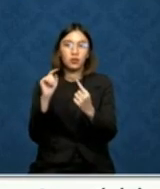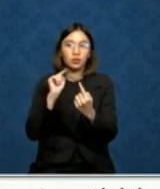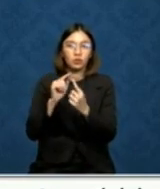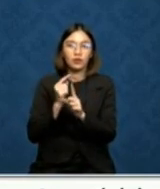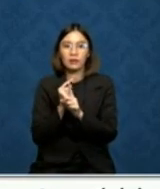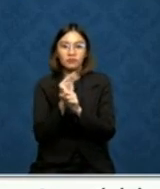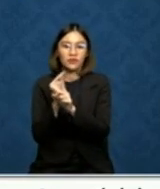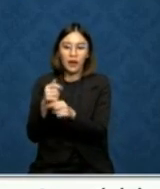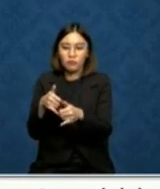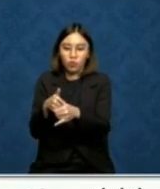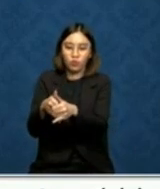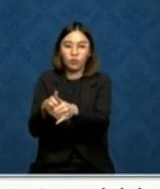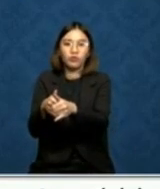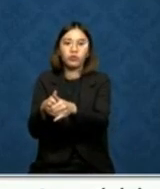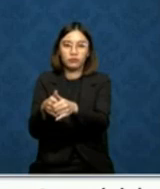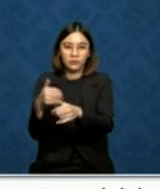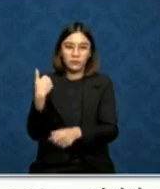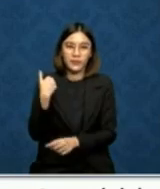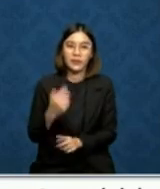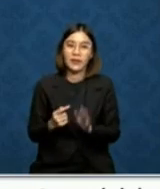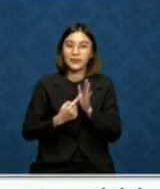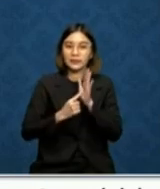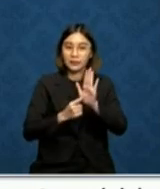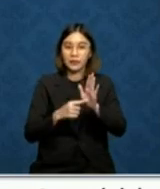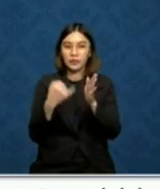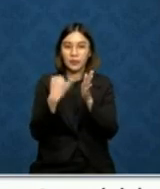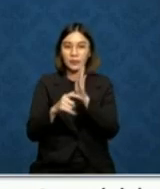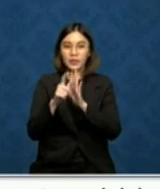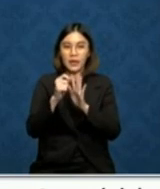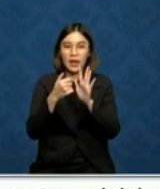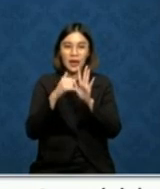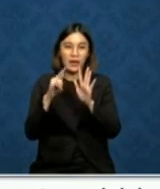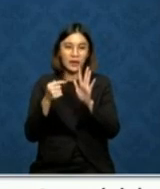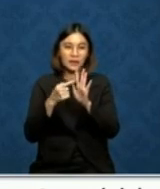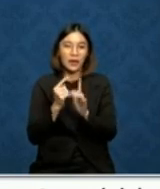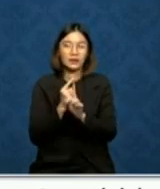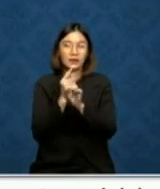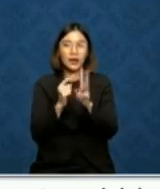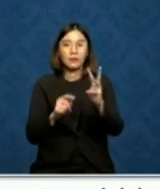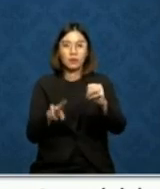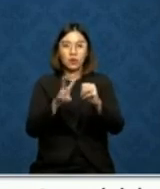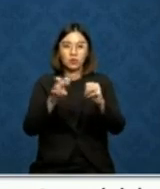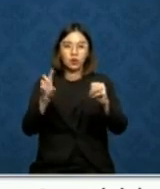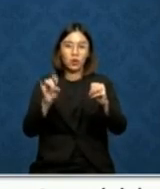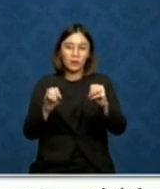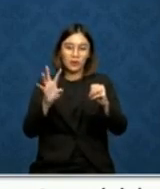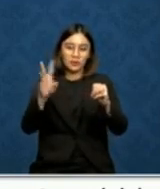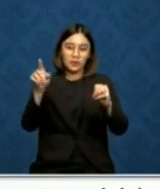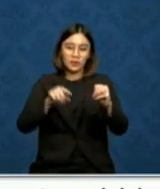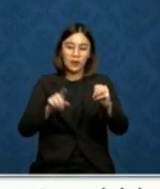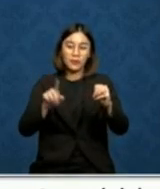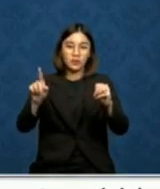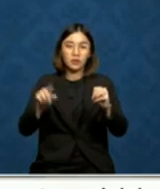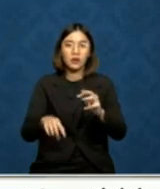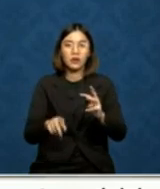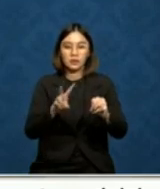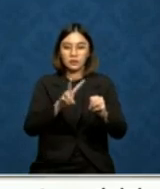ดตามรังควานโดยเสนอให้มีความผิดอาญาตามมาตราที่284/1